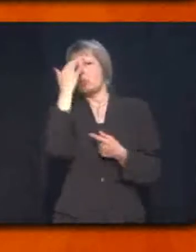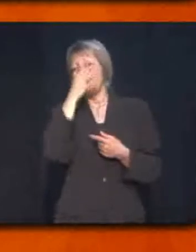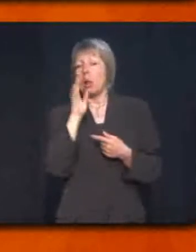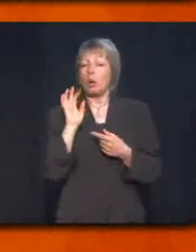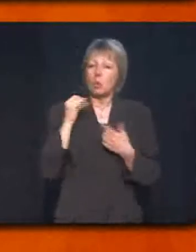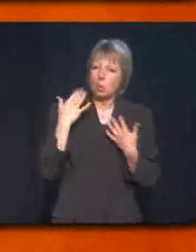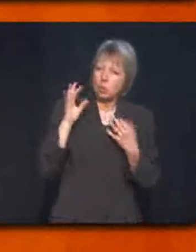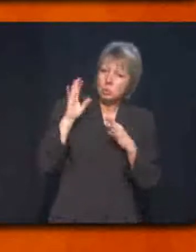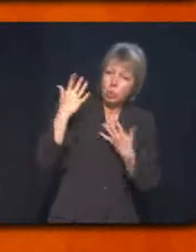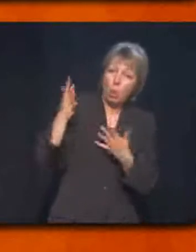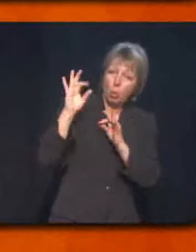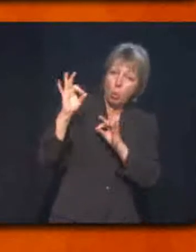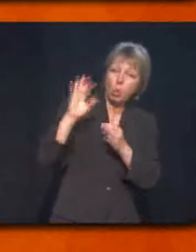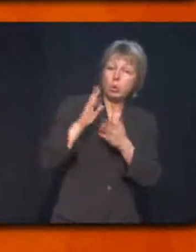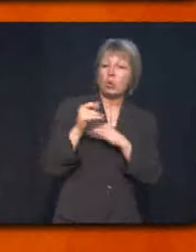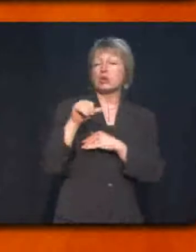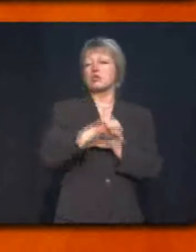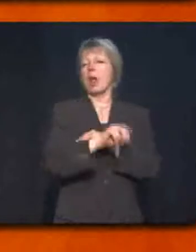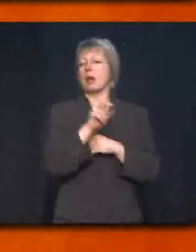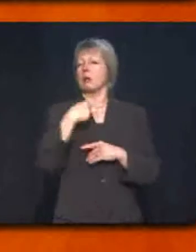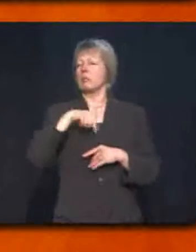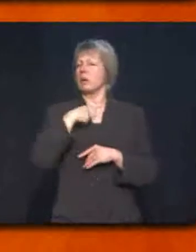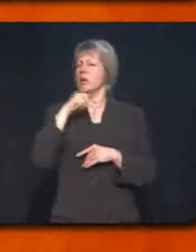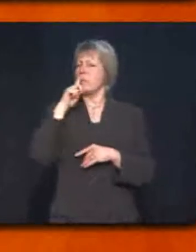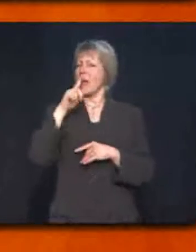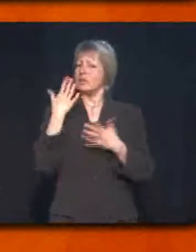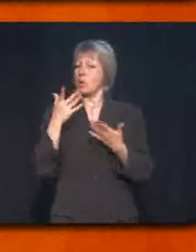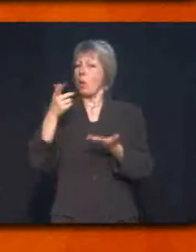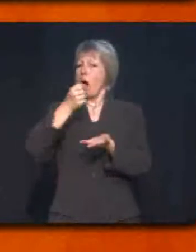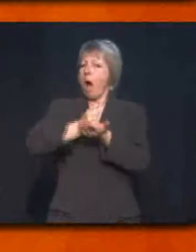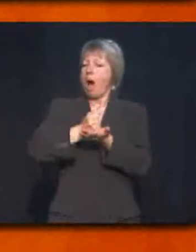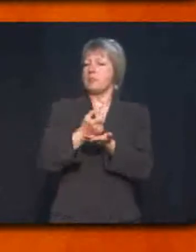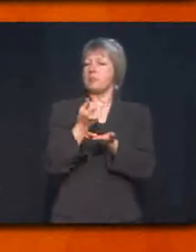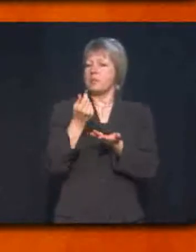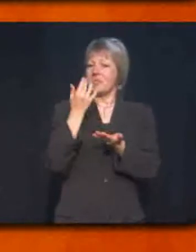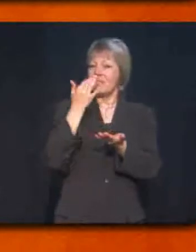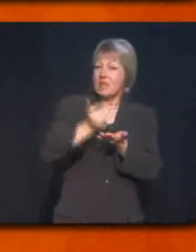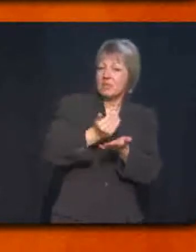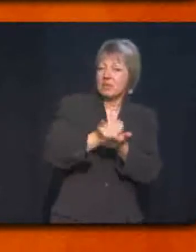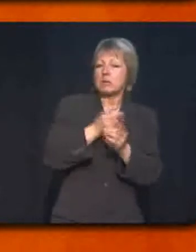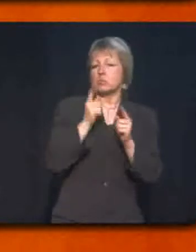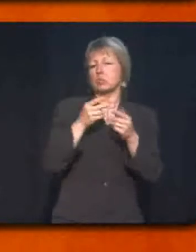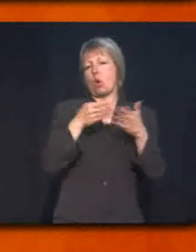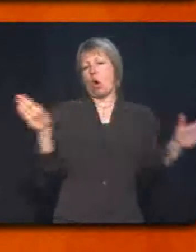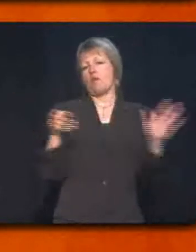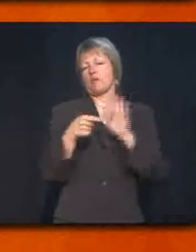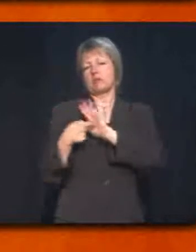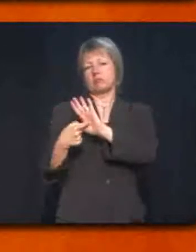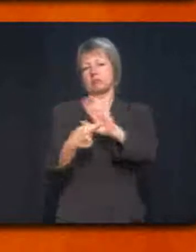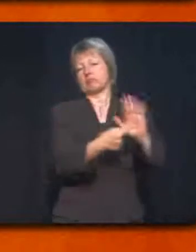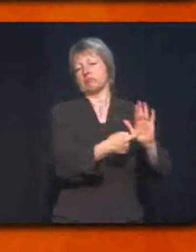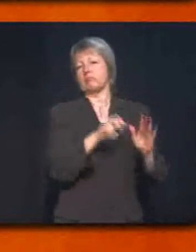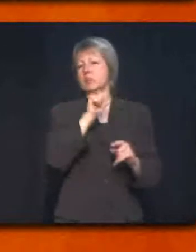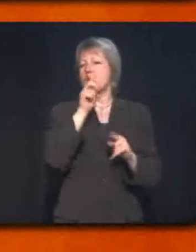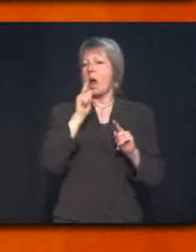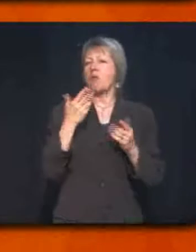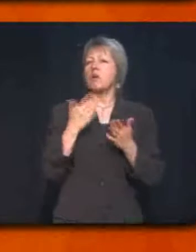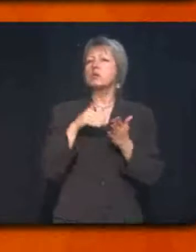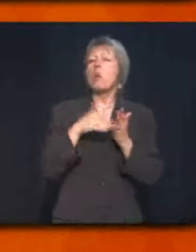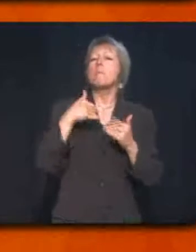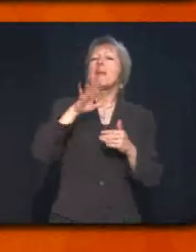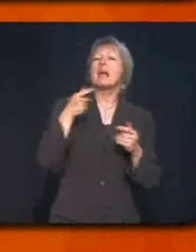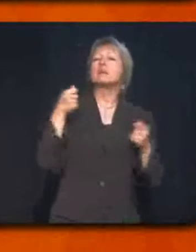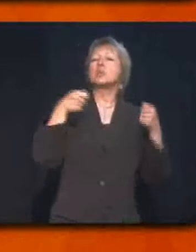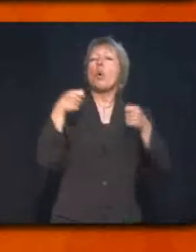es wäre uns doch sehr daran gelegen dass auch solche Punkte einfach offengelegt werden insbesondere weitergehende Zulagen oder